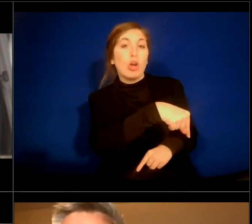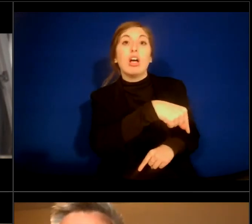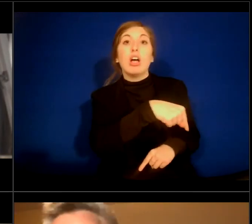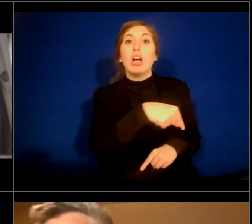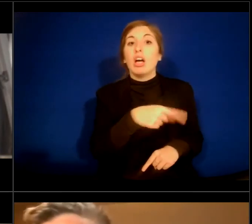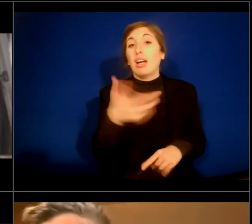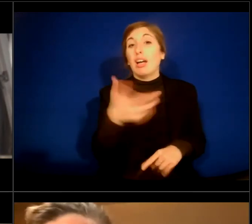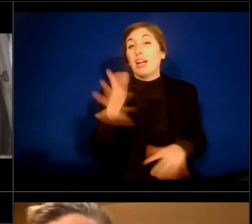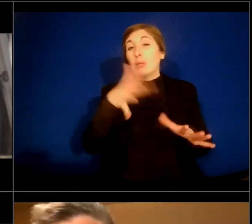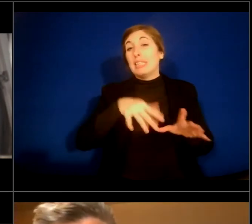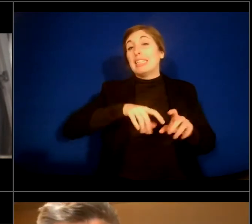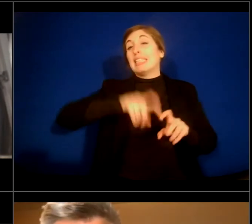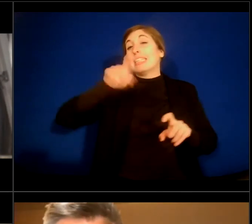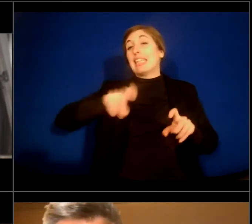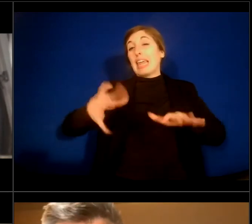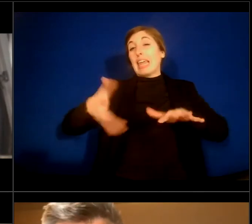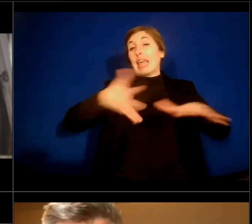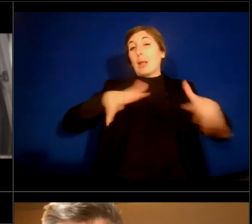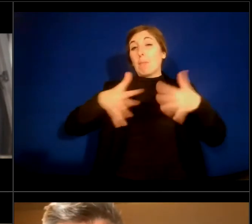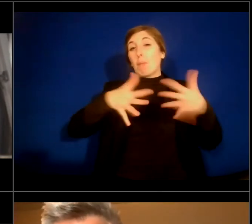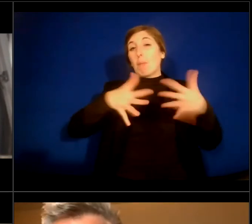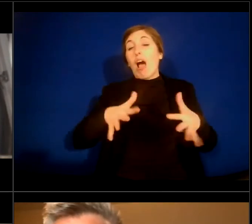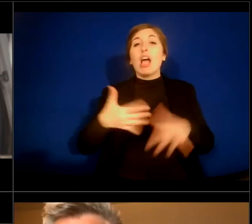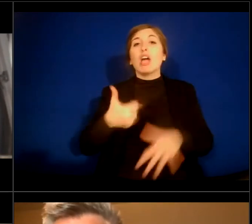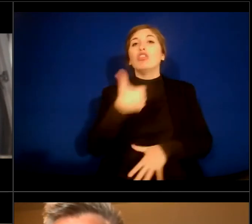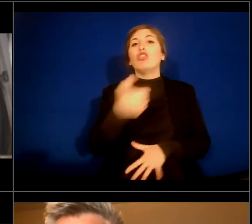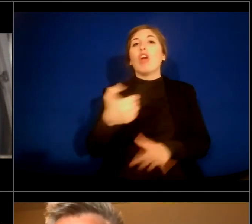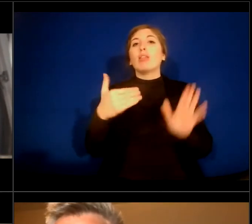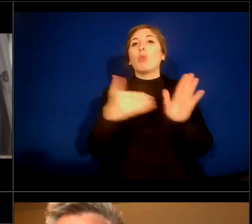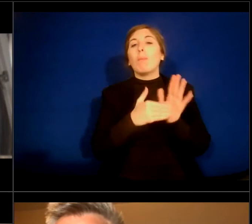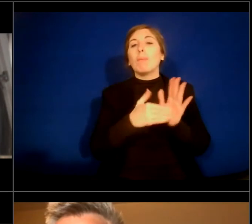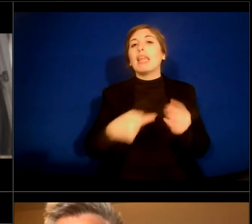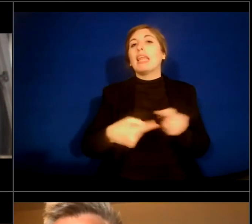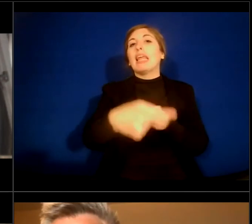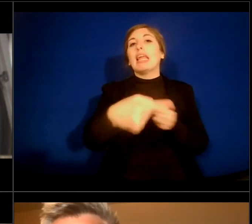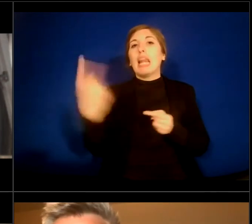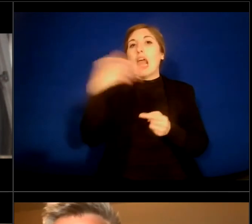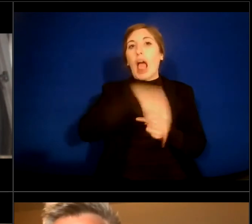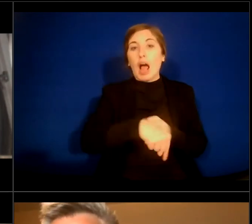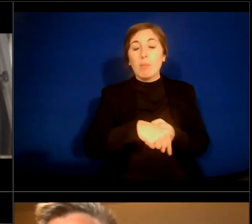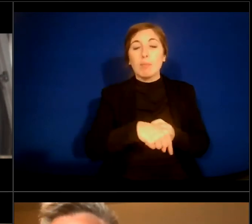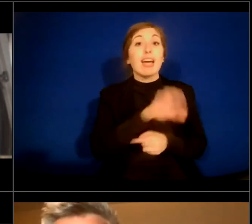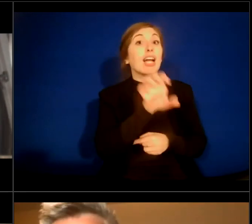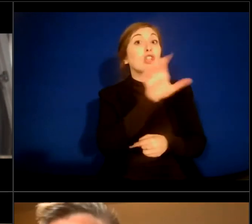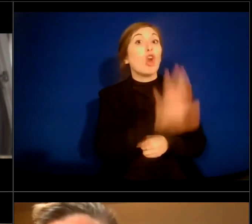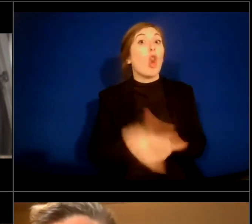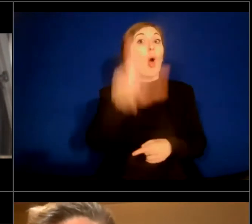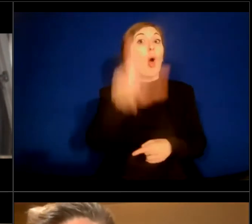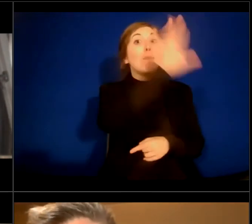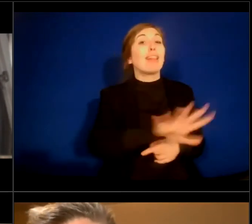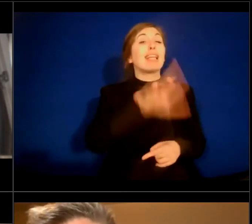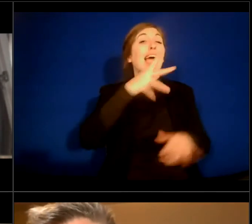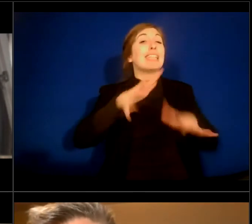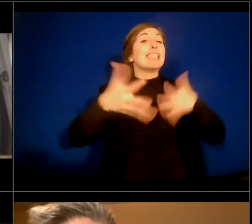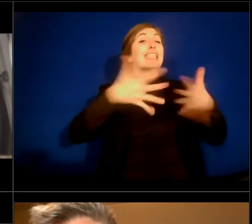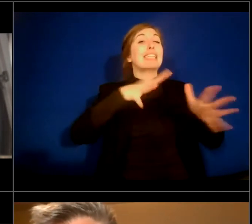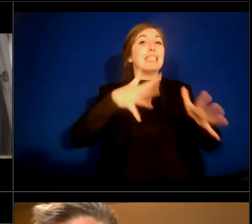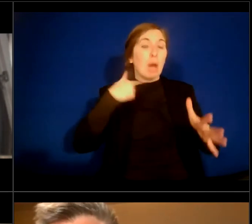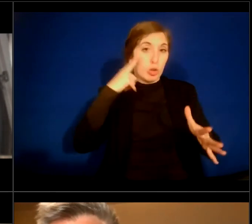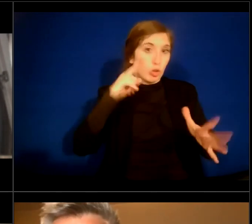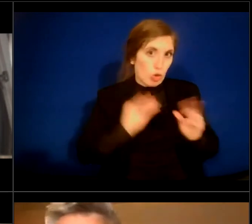circa 100.000, una stima fatta non si capisce come, in regione Lombardia dovrebbero arrivare circa 100.000